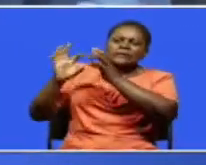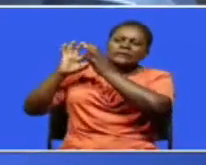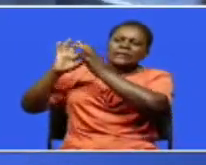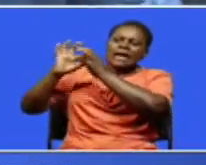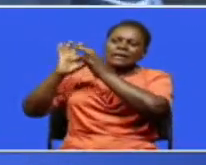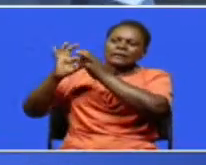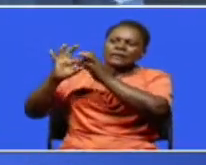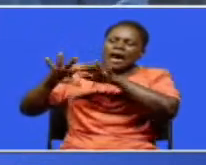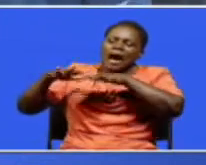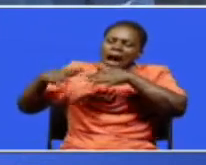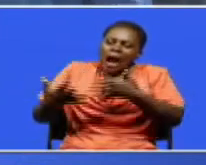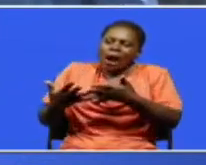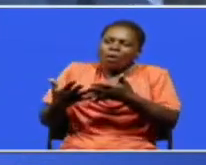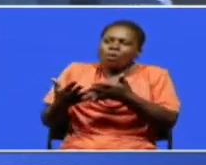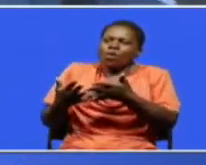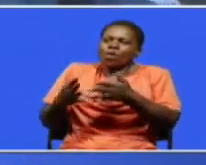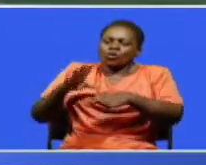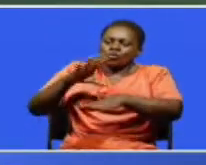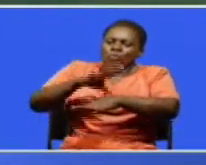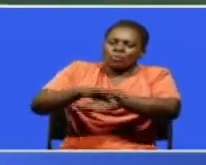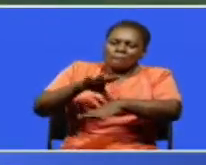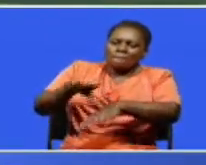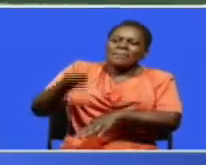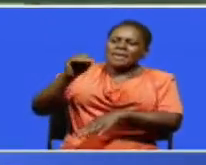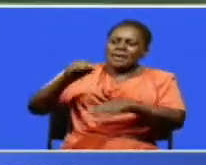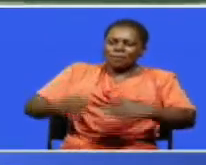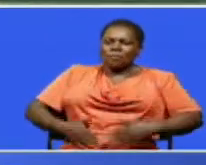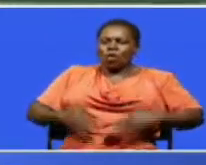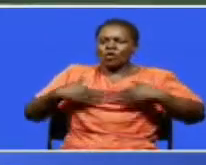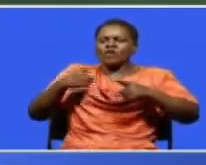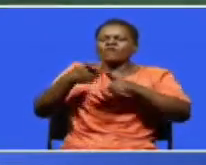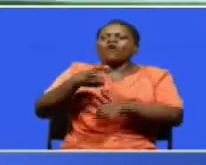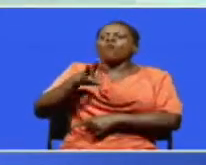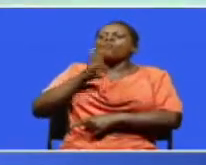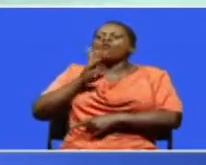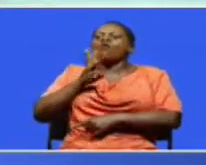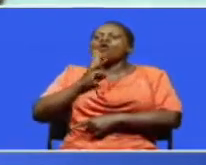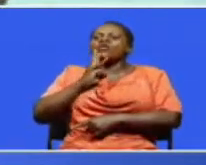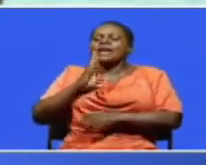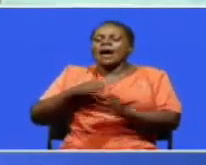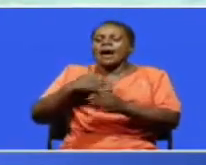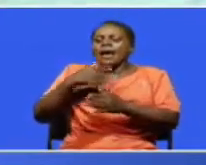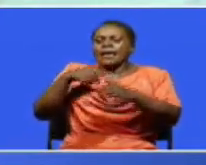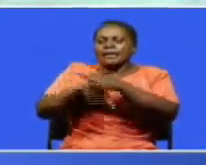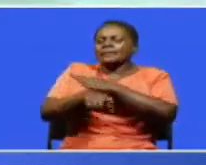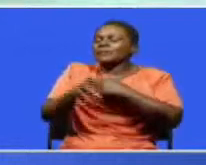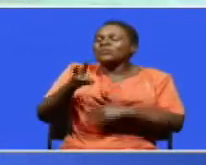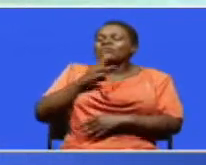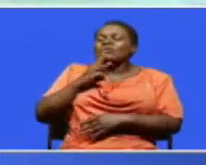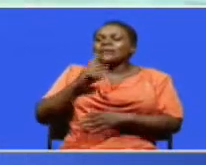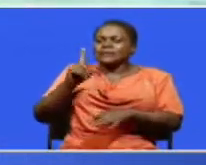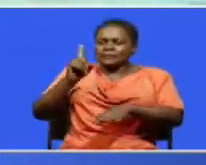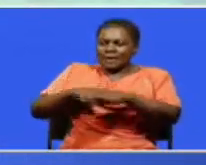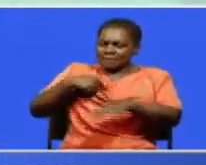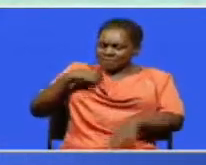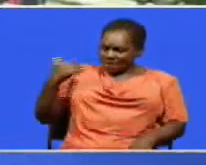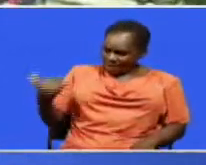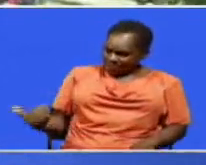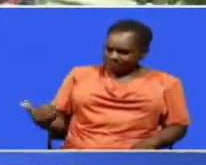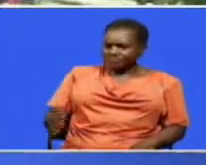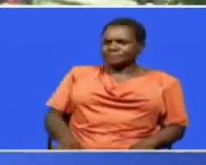Waluo kuhusu utaratibu wa kuchukua miili na kuzika baada ya mmoja kuangamia kwenye maji. When I was young,